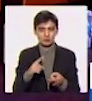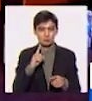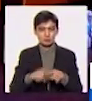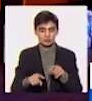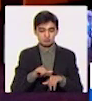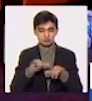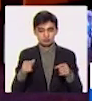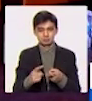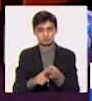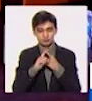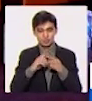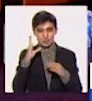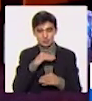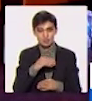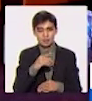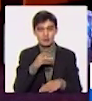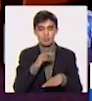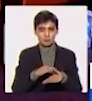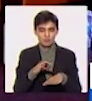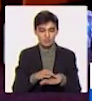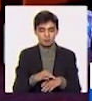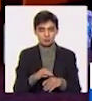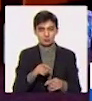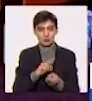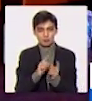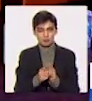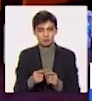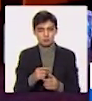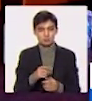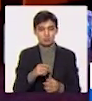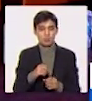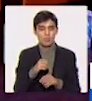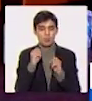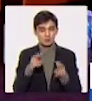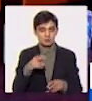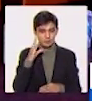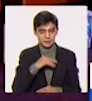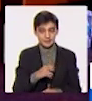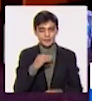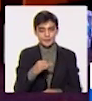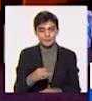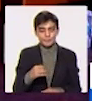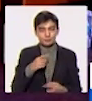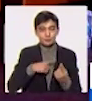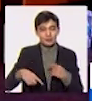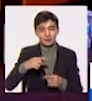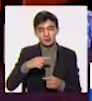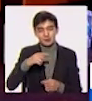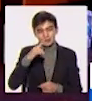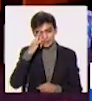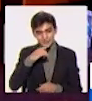жылдамдығы артады, сізді жаңағы ауру қауіп көтереледі. Керісінше қауіпті болуы мүмкін, иә. Біз ел дәріханаларында